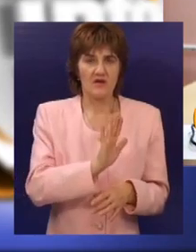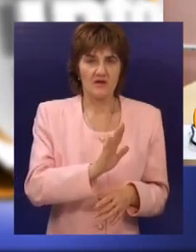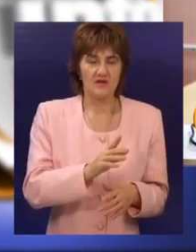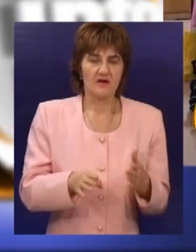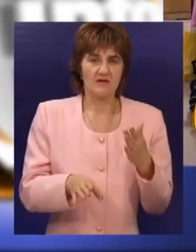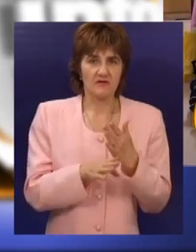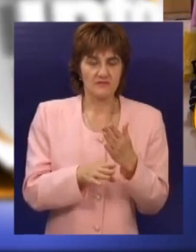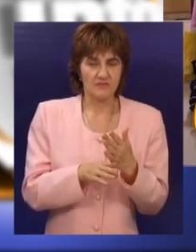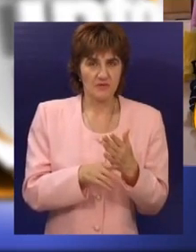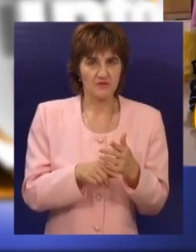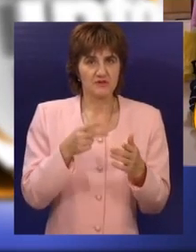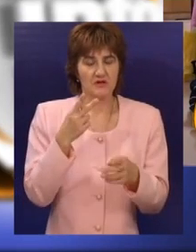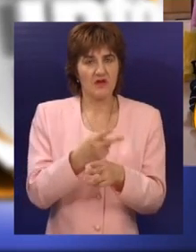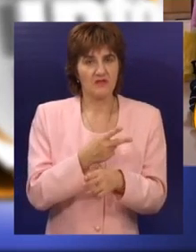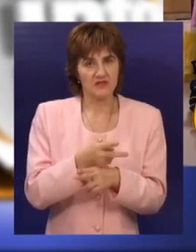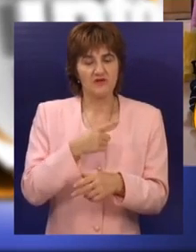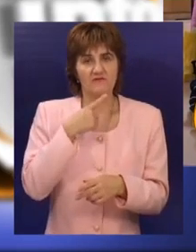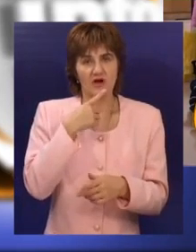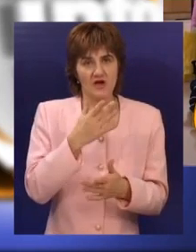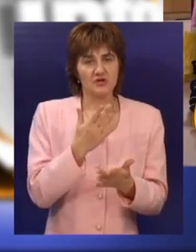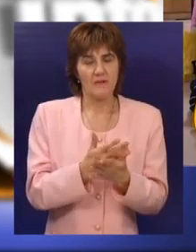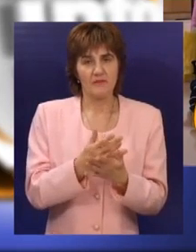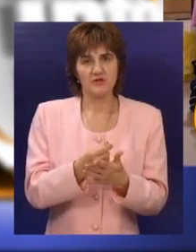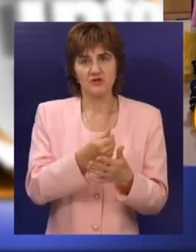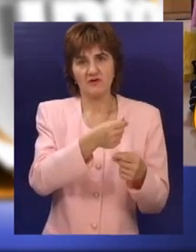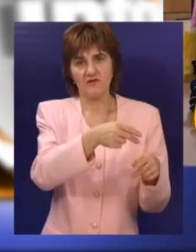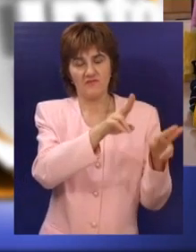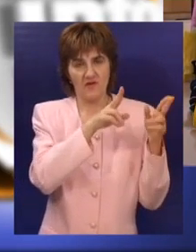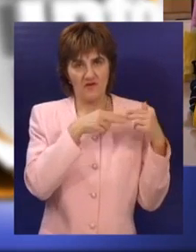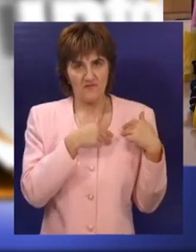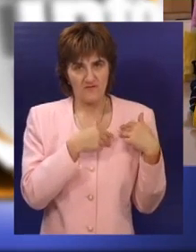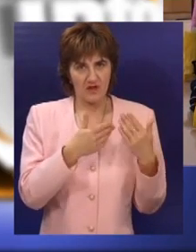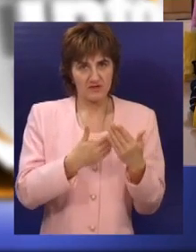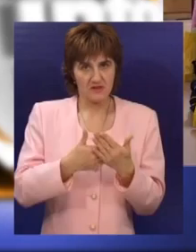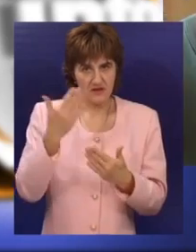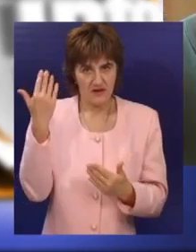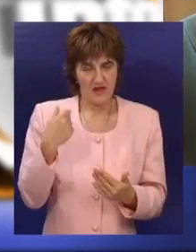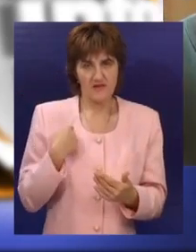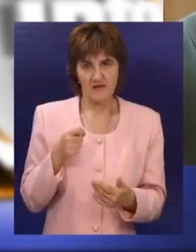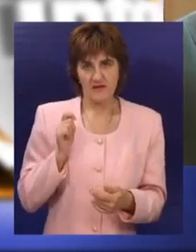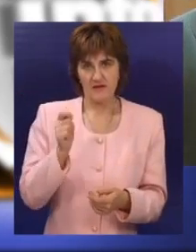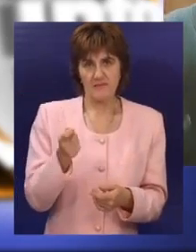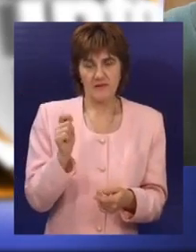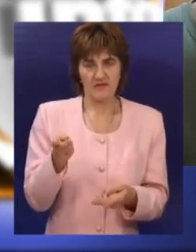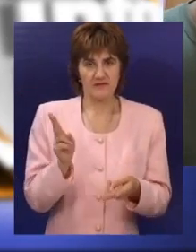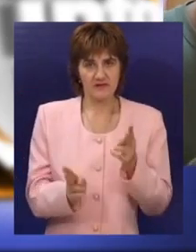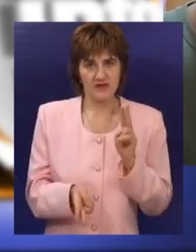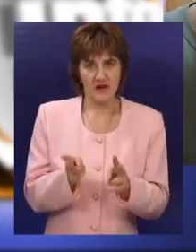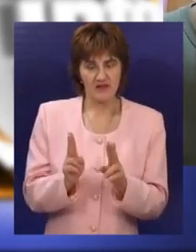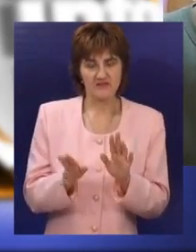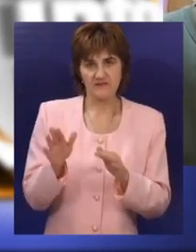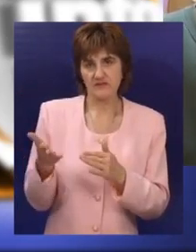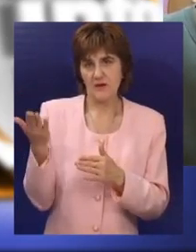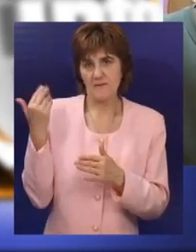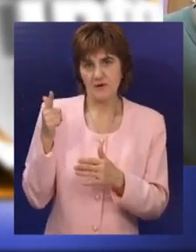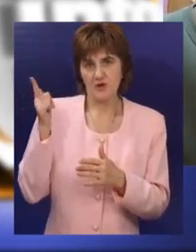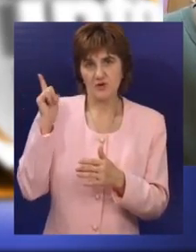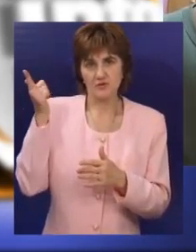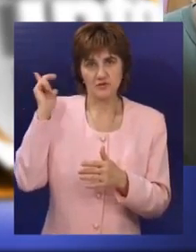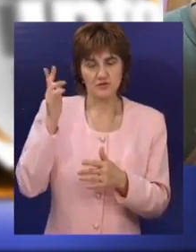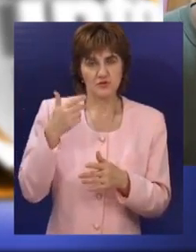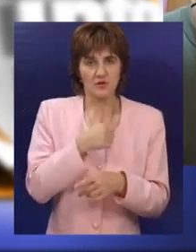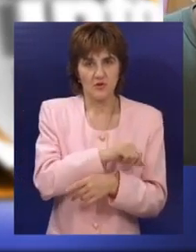njihov posrednik. Nakon što je Republika objavila da će sredstva biti prebačena na lokalnu samoupravu za isplatu jubilarnih nagrada za